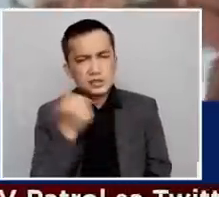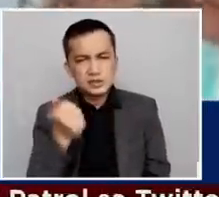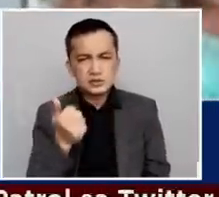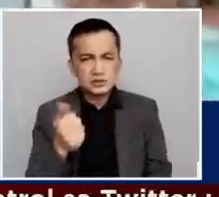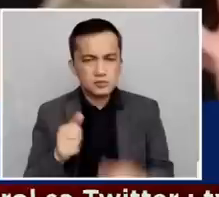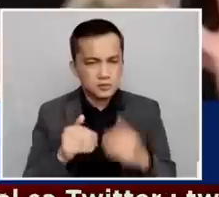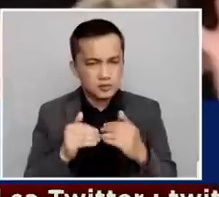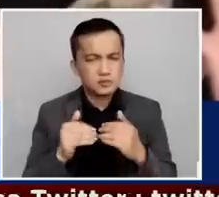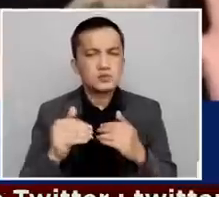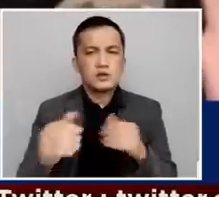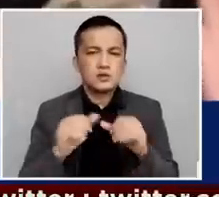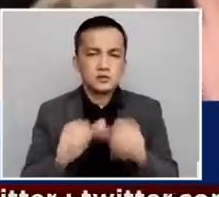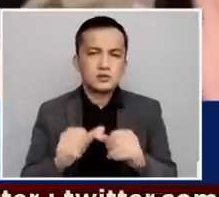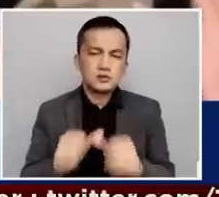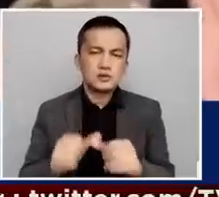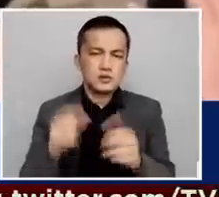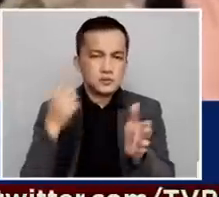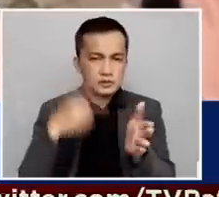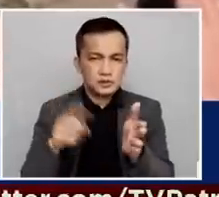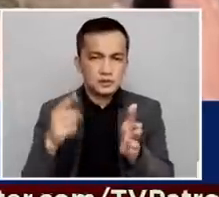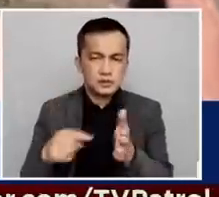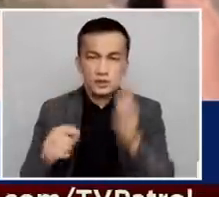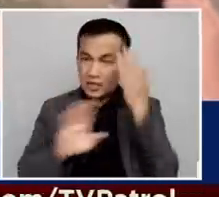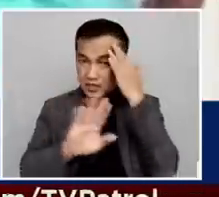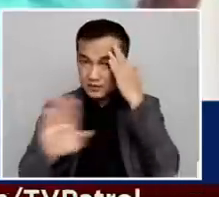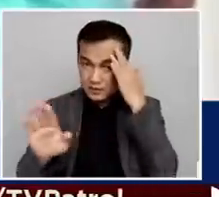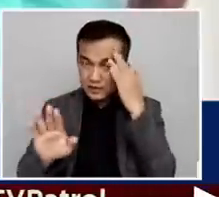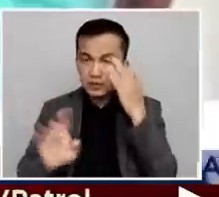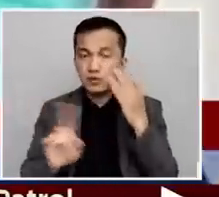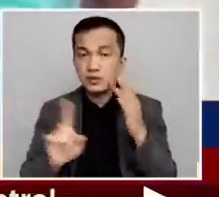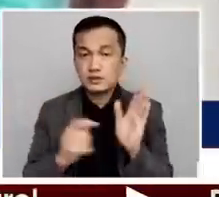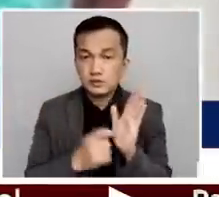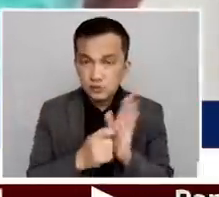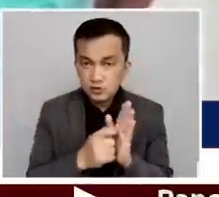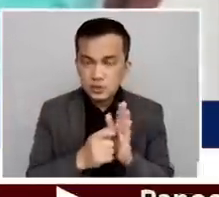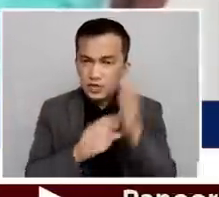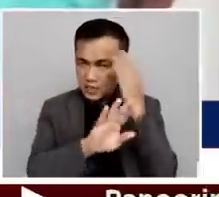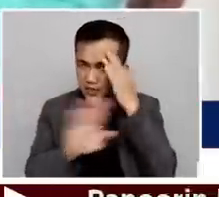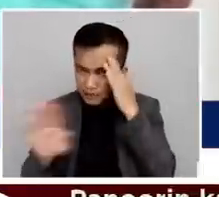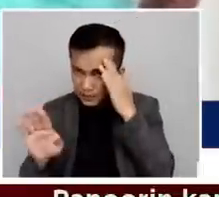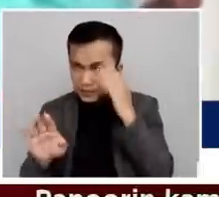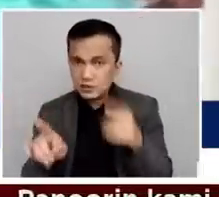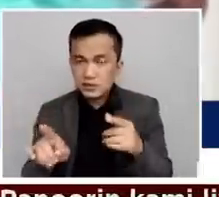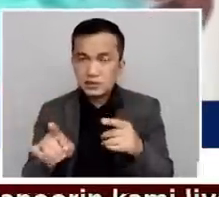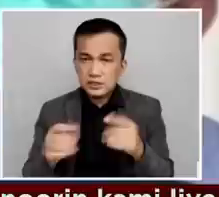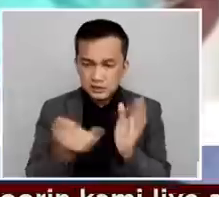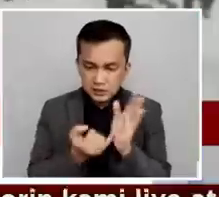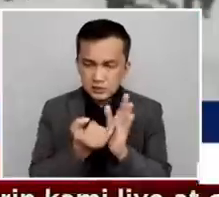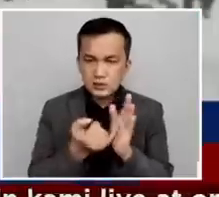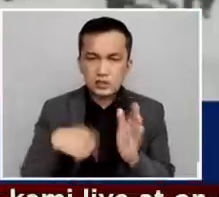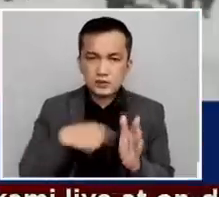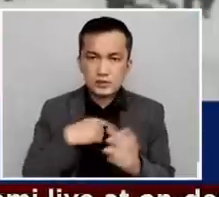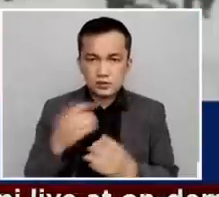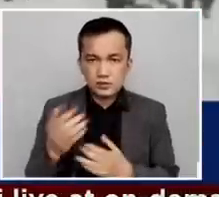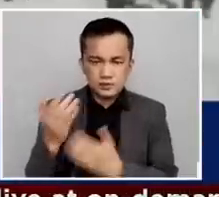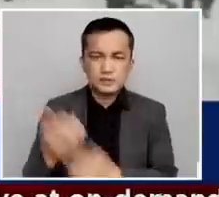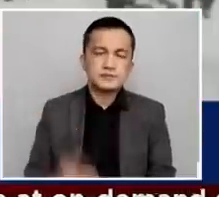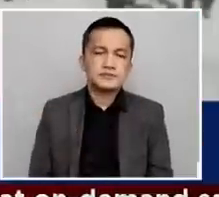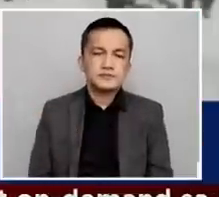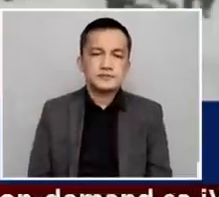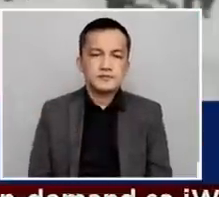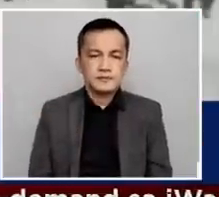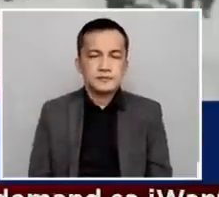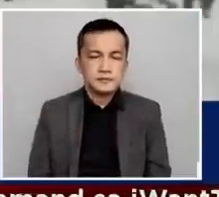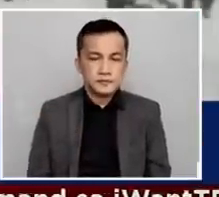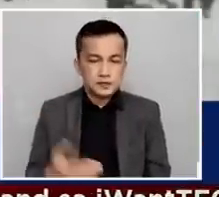ang investigasyon. Alam mo natin kung ano ang totoo, alam mo natin ang ating integridad at commitment. Ito. Sa pahayag naman